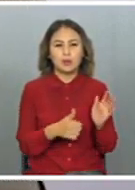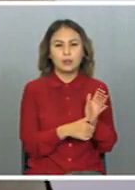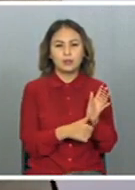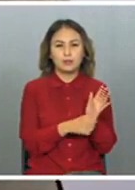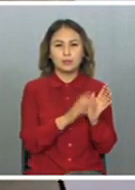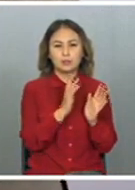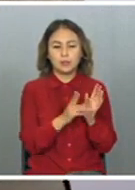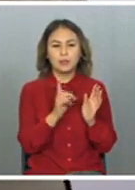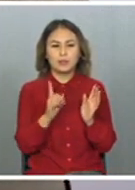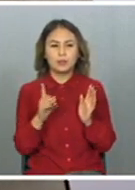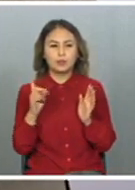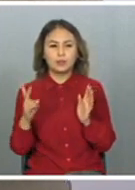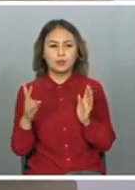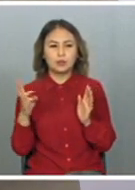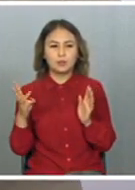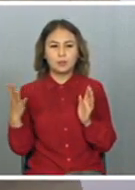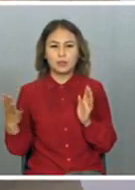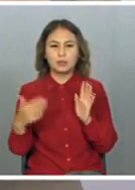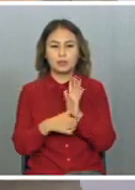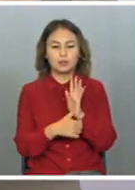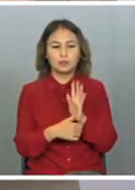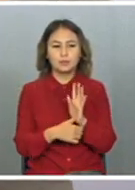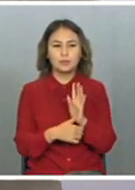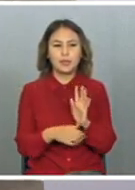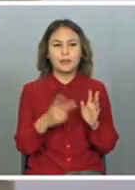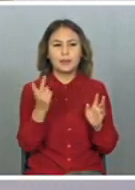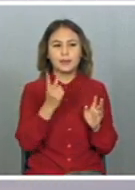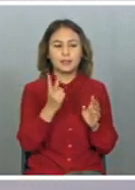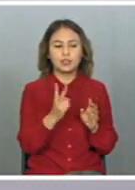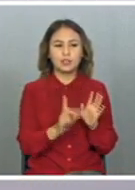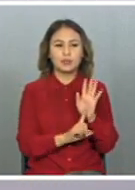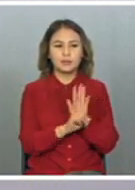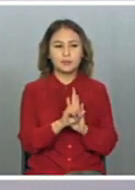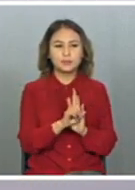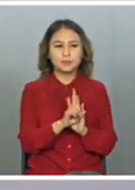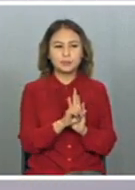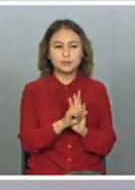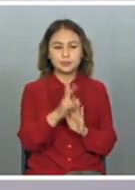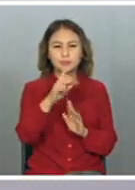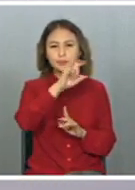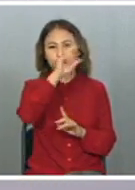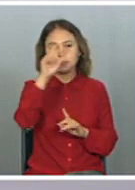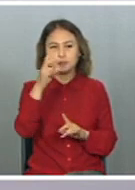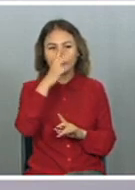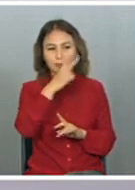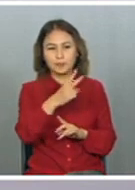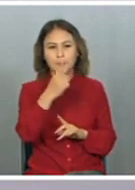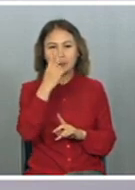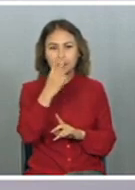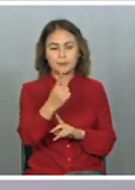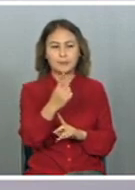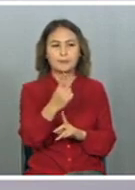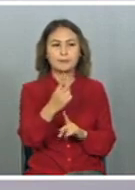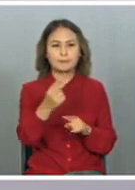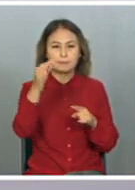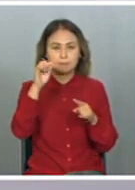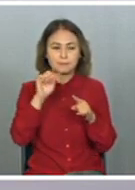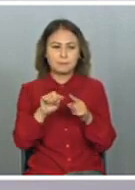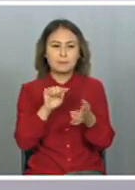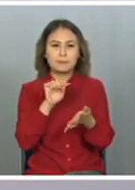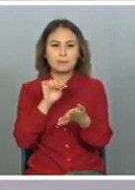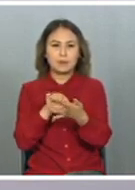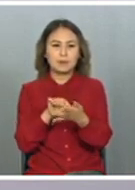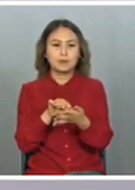3, 4, 5, 6. Және екінші қадам бөлшектің алымына қараймын. Бөлшектің алымында бізде 2 тұр.